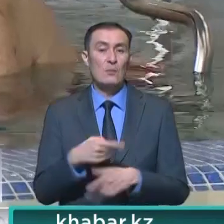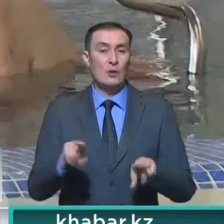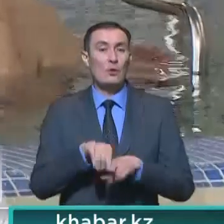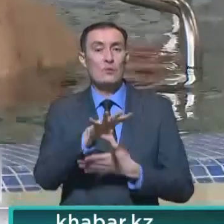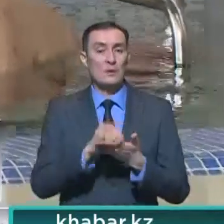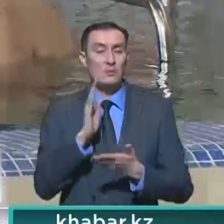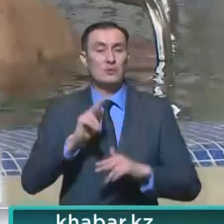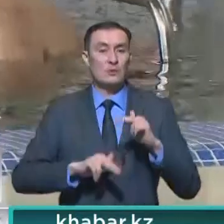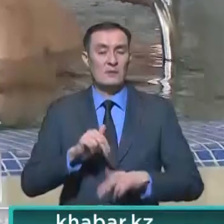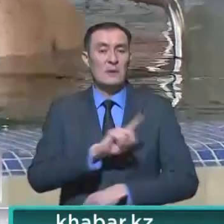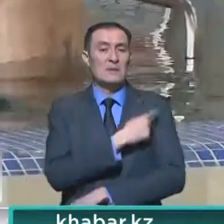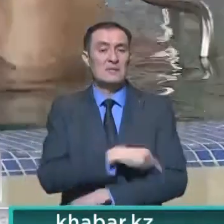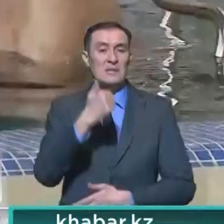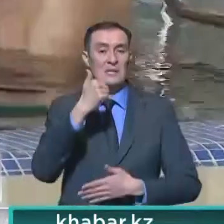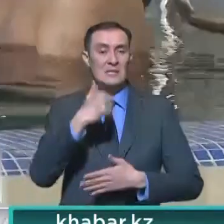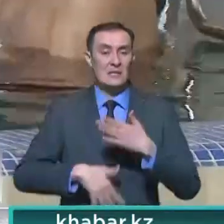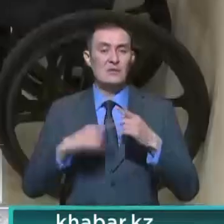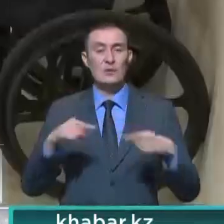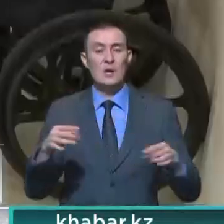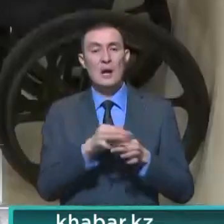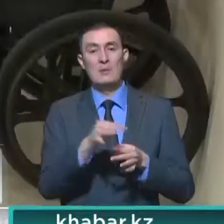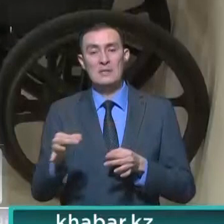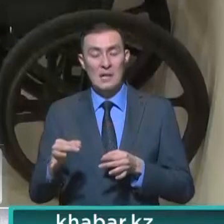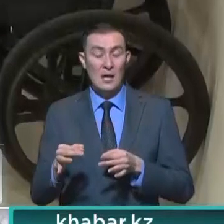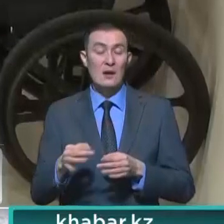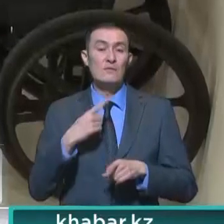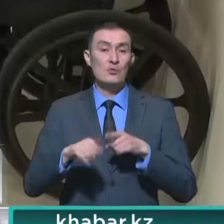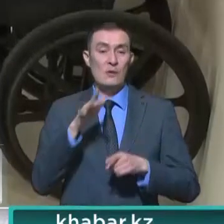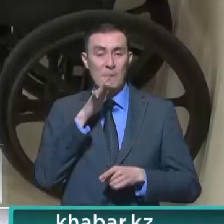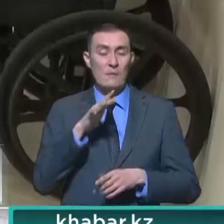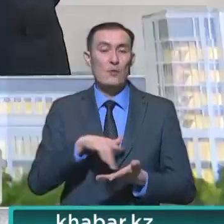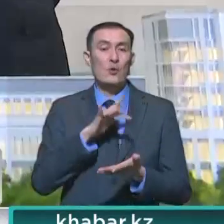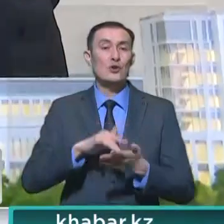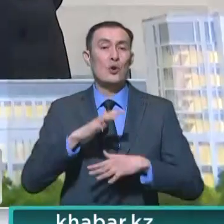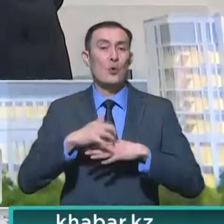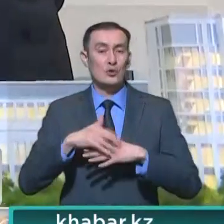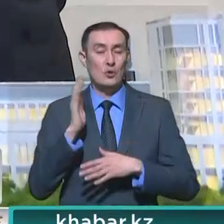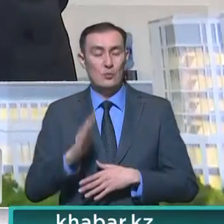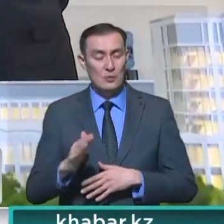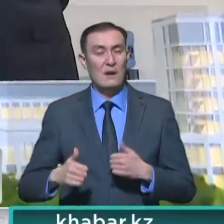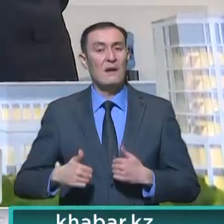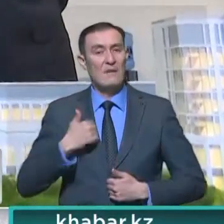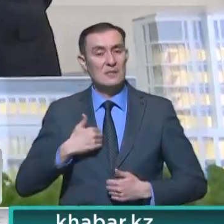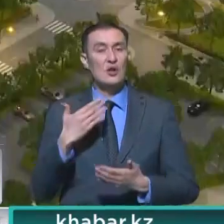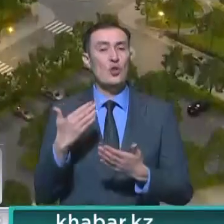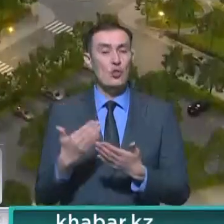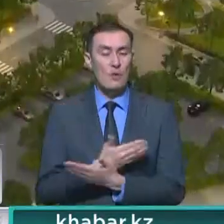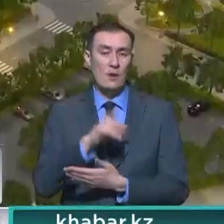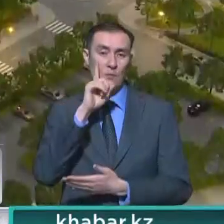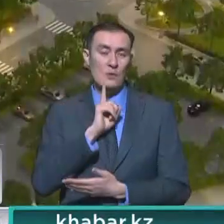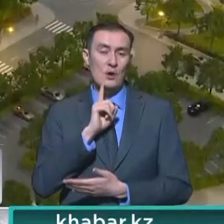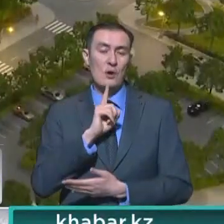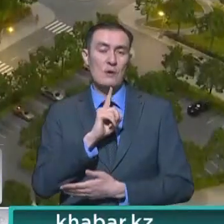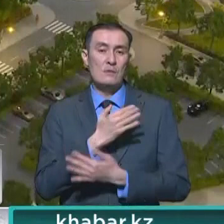примеру будут строить медцентры в остальных регионах. Более того, в ближайшее время кокшетауцы смогут похвастаться и новой многопрофильной